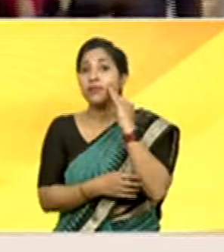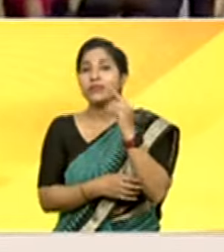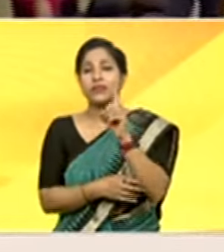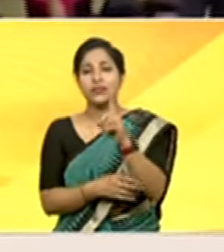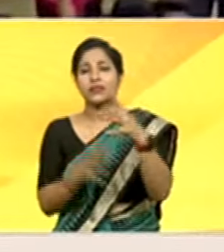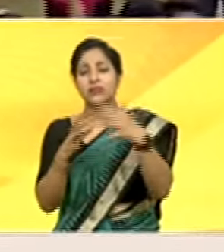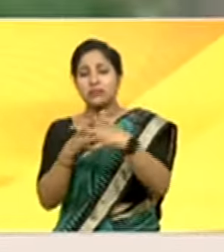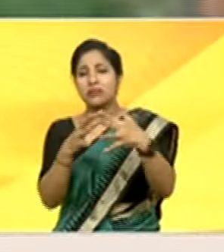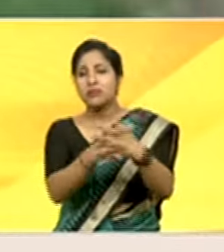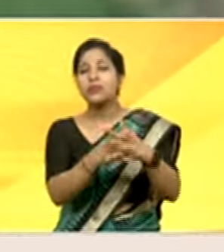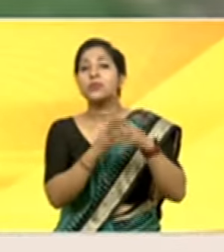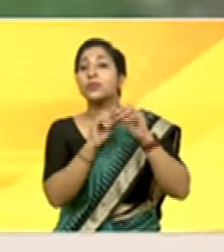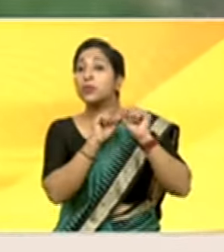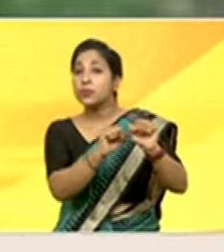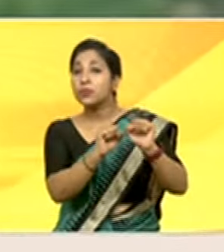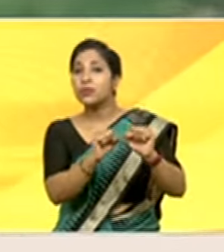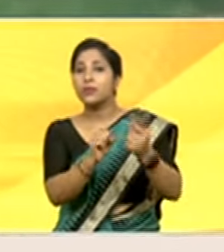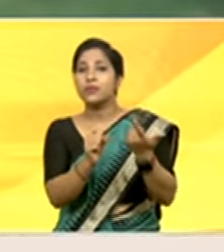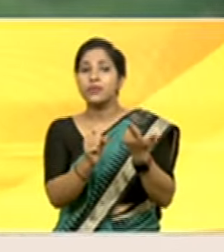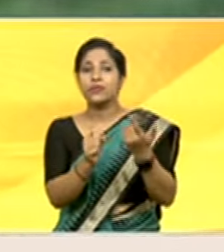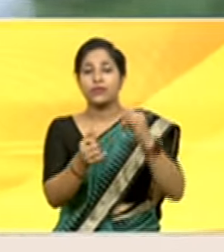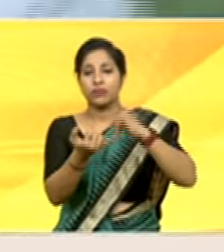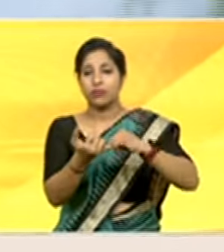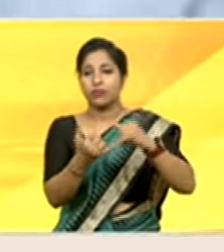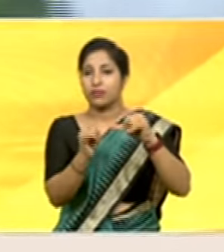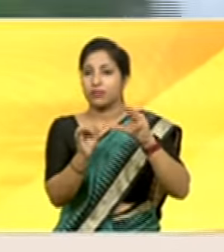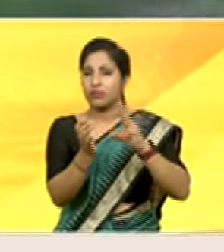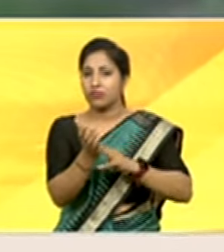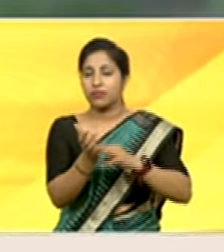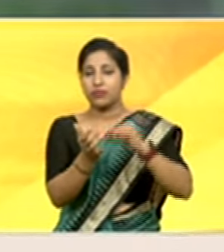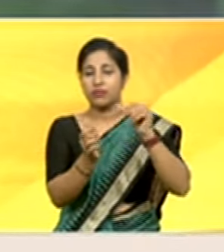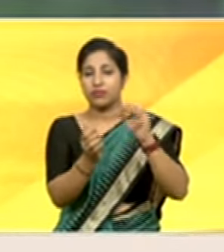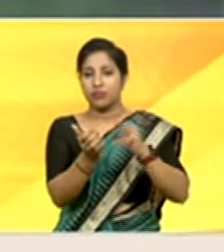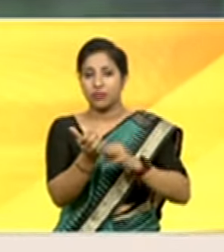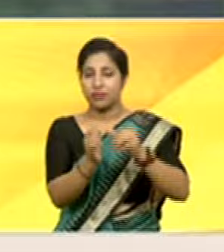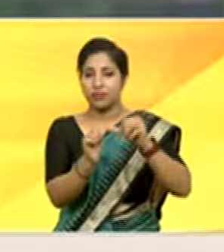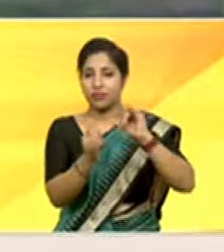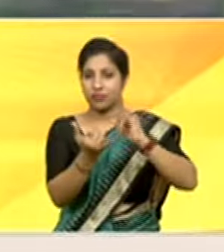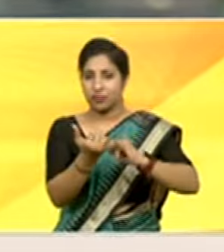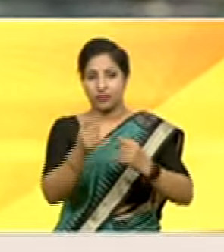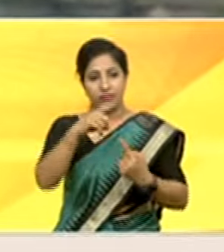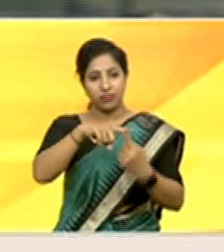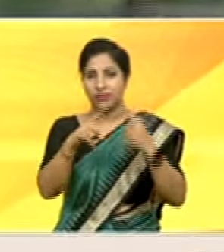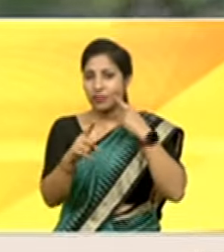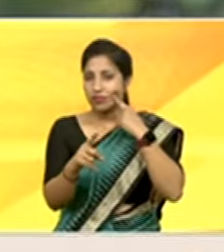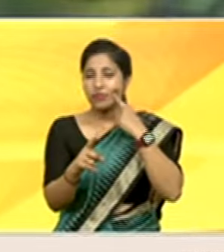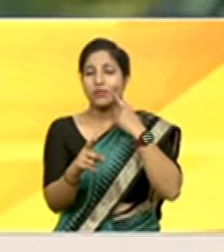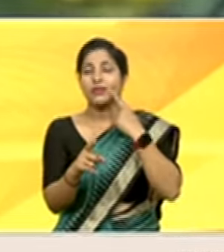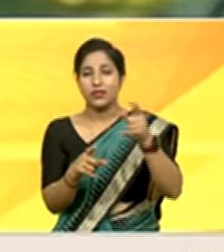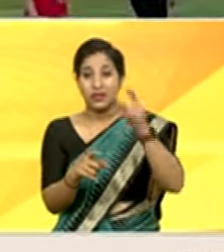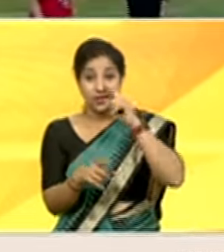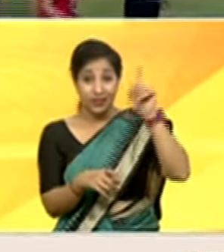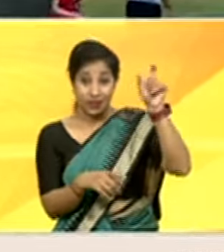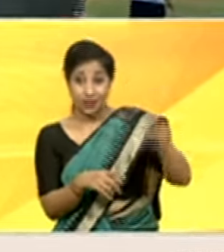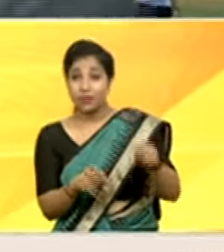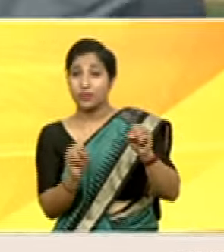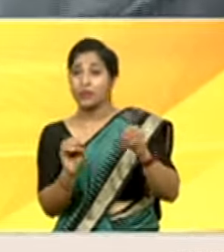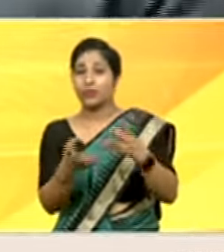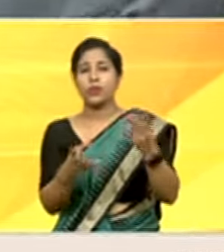वेबसाइट के जरिये समस्टी गुबी जी ने की है। कुछ दिनों पहले ही